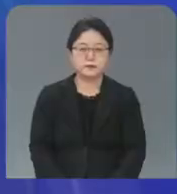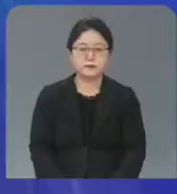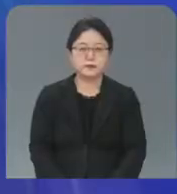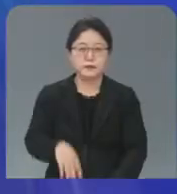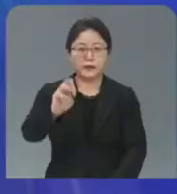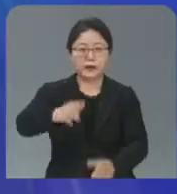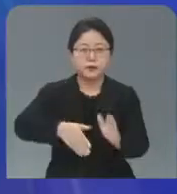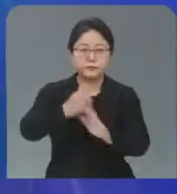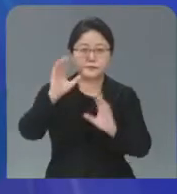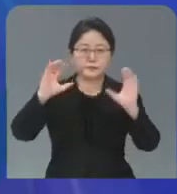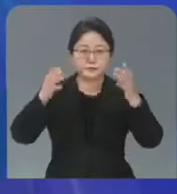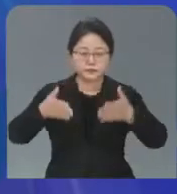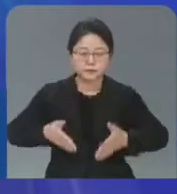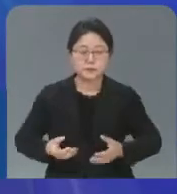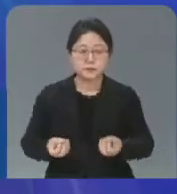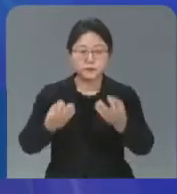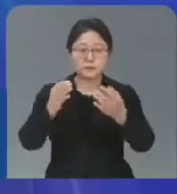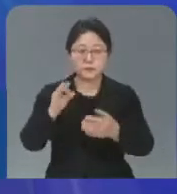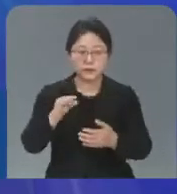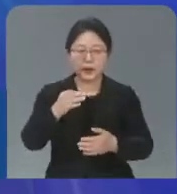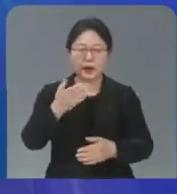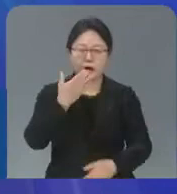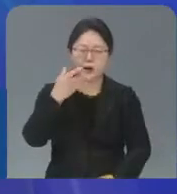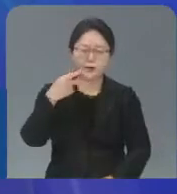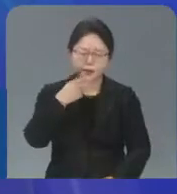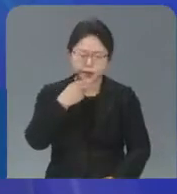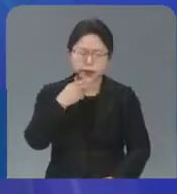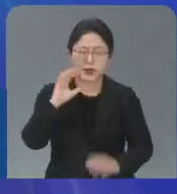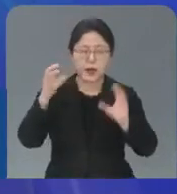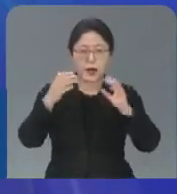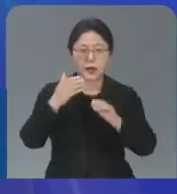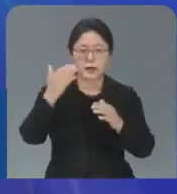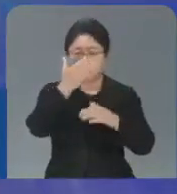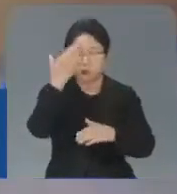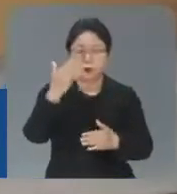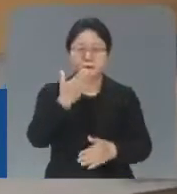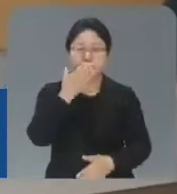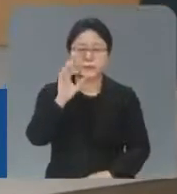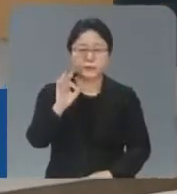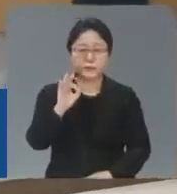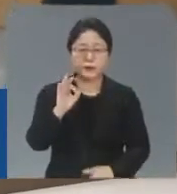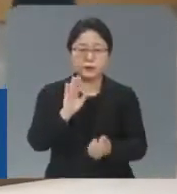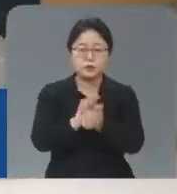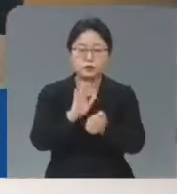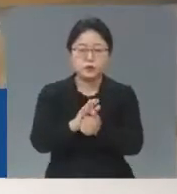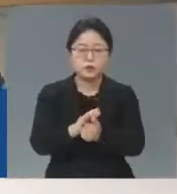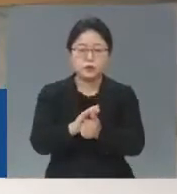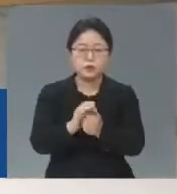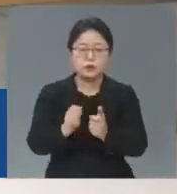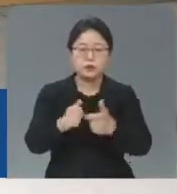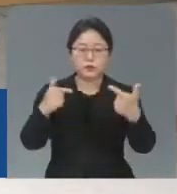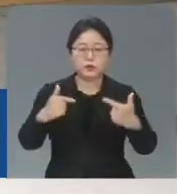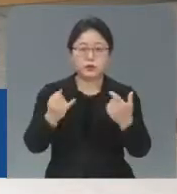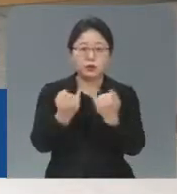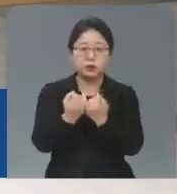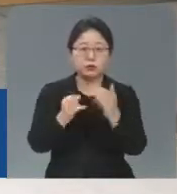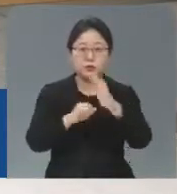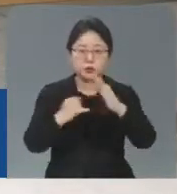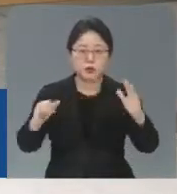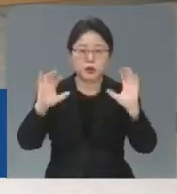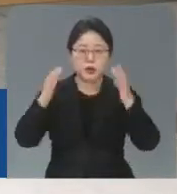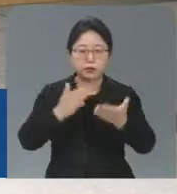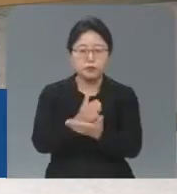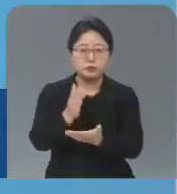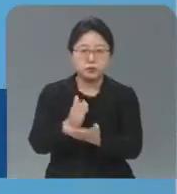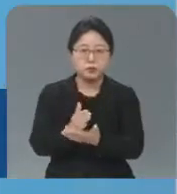광주시가 출생 축하금 과 결식 우려 아동 청소년들의 급식비 지원을 인상하는 등의 여성 가족 안에 노동 분야